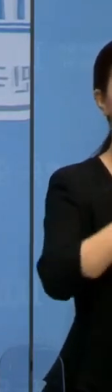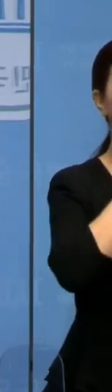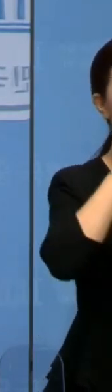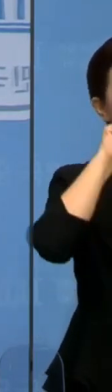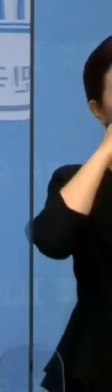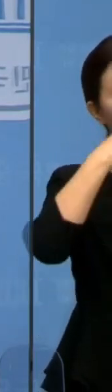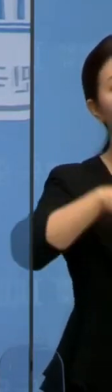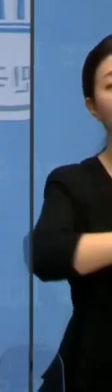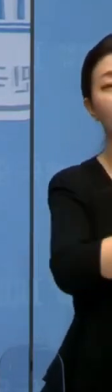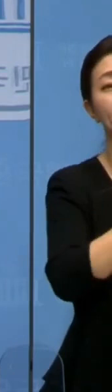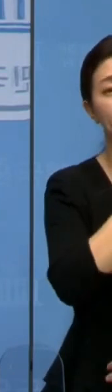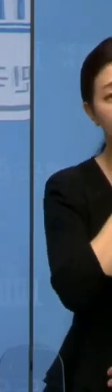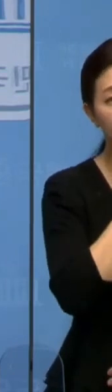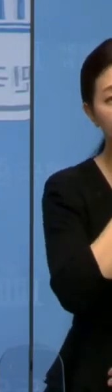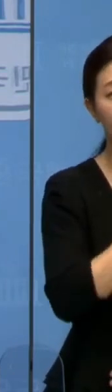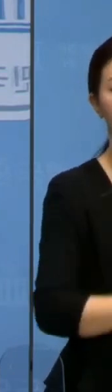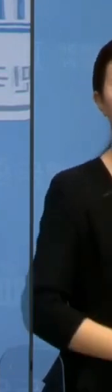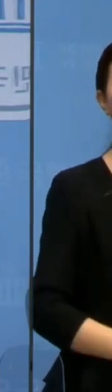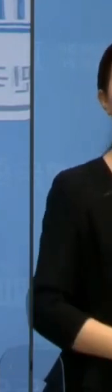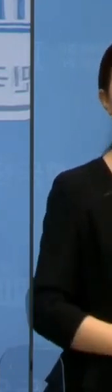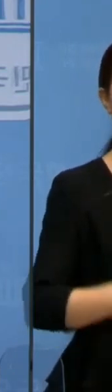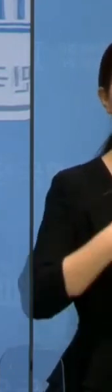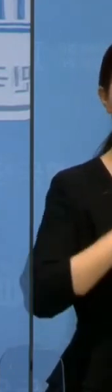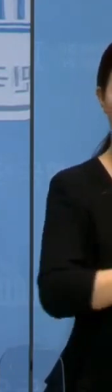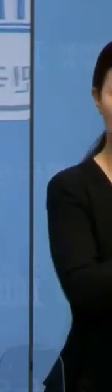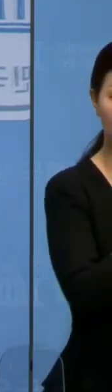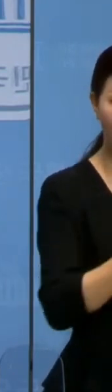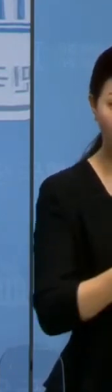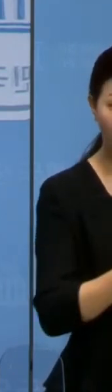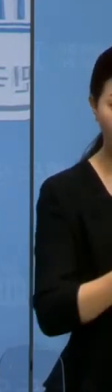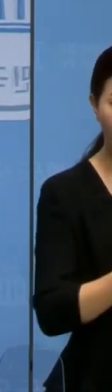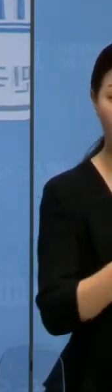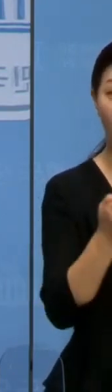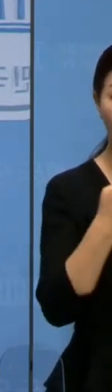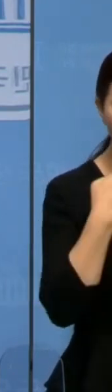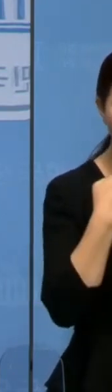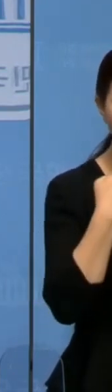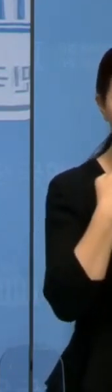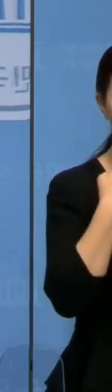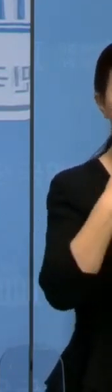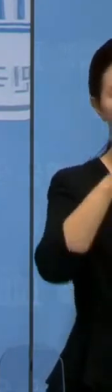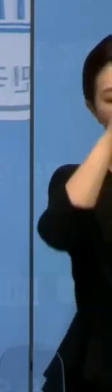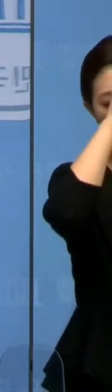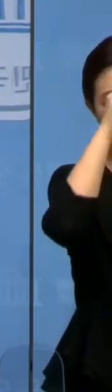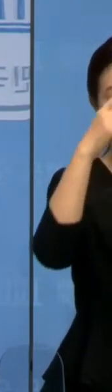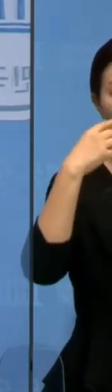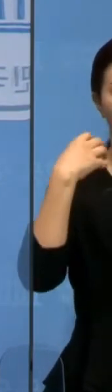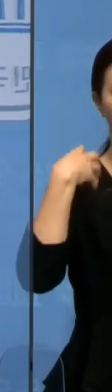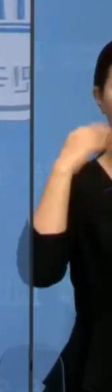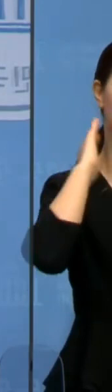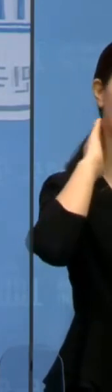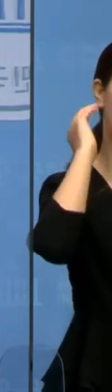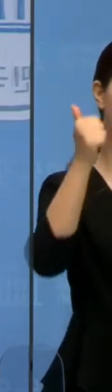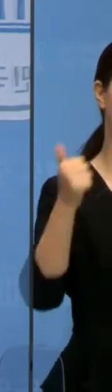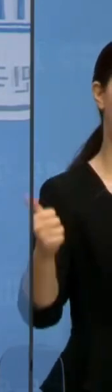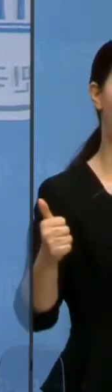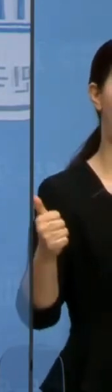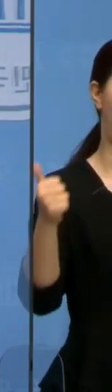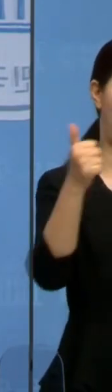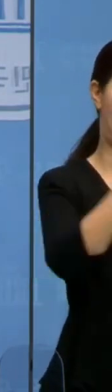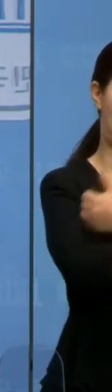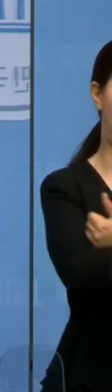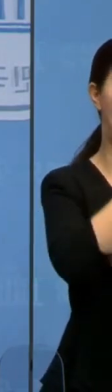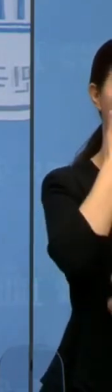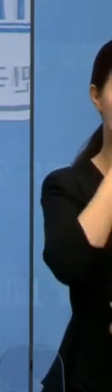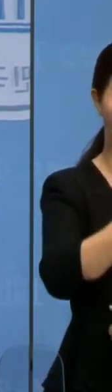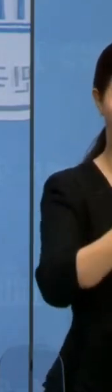맞습니다. 우리가 바뀌지 않으면 정권이 바뀐다는 절박함으로 국민이